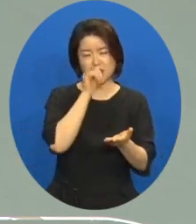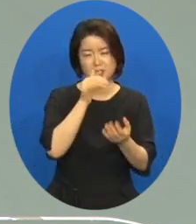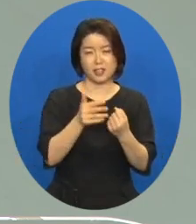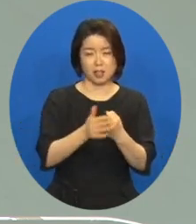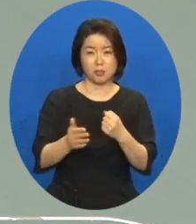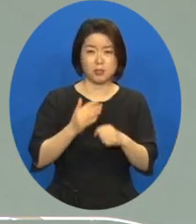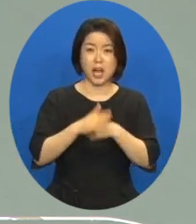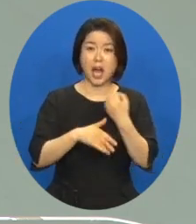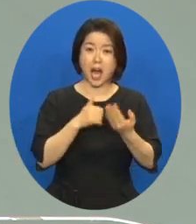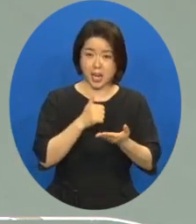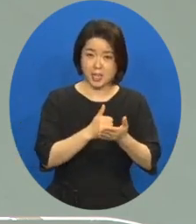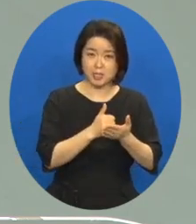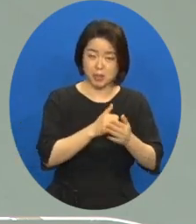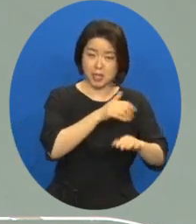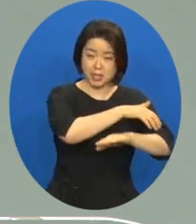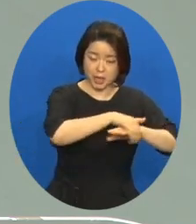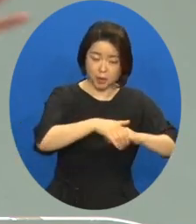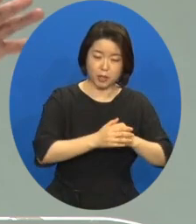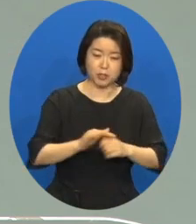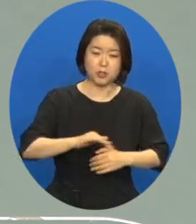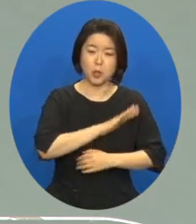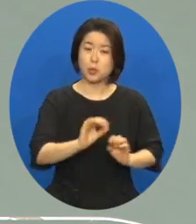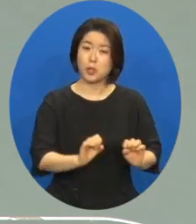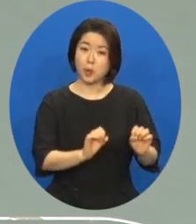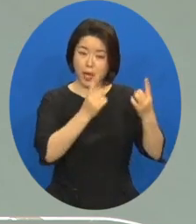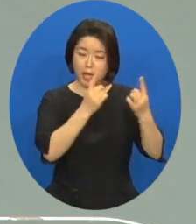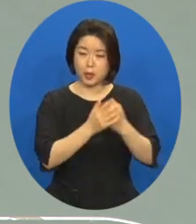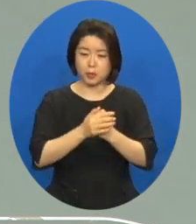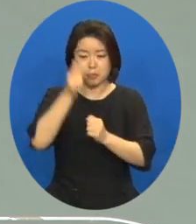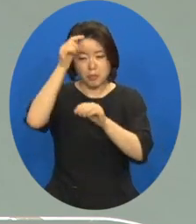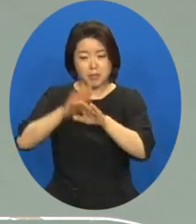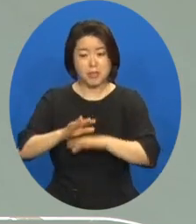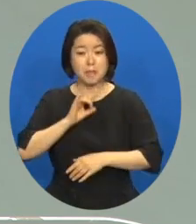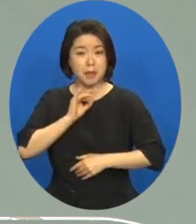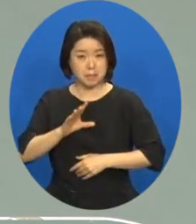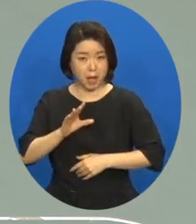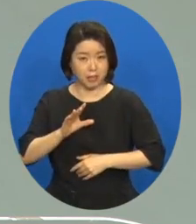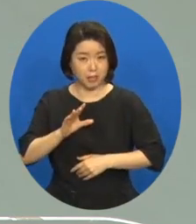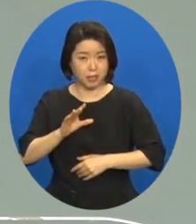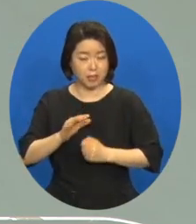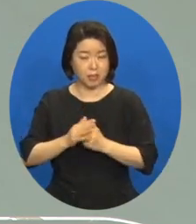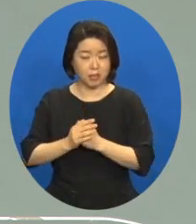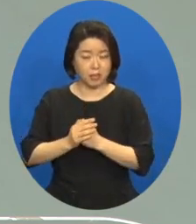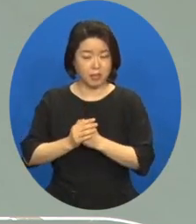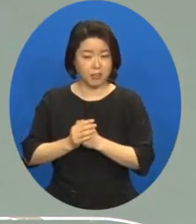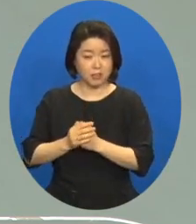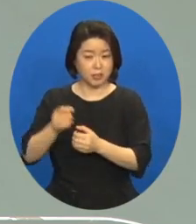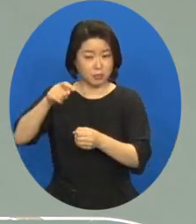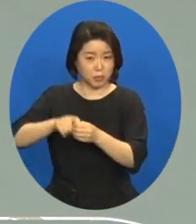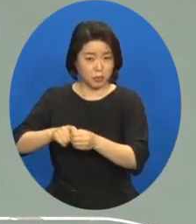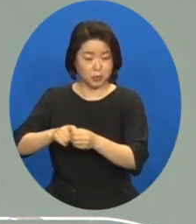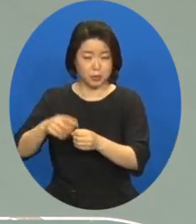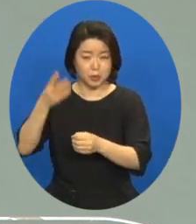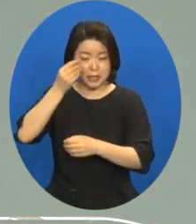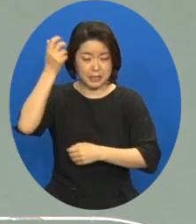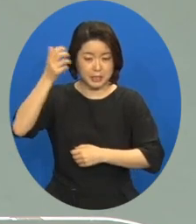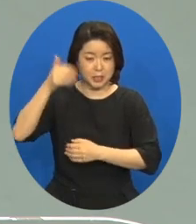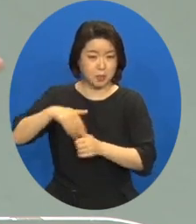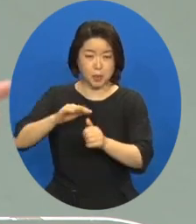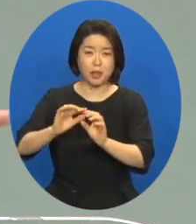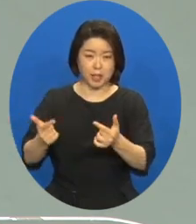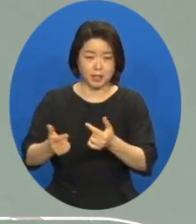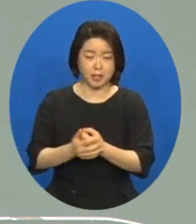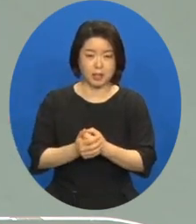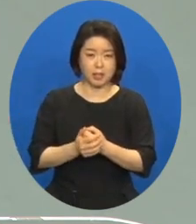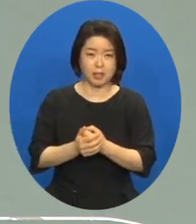하나님의 계획은 우리로 하여금 그저 이렇게 예배나 드릴 정도로 성령님을 보내신 게 아닙니다.